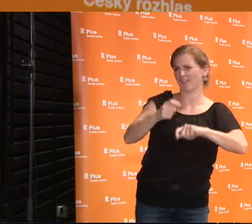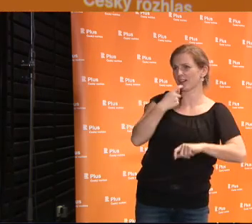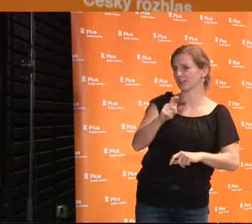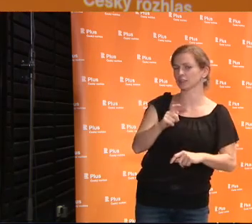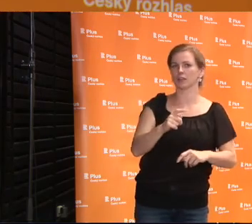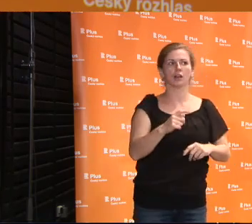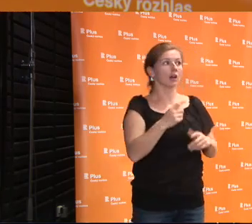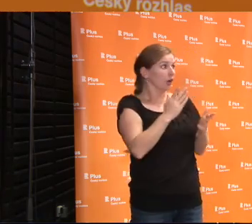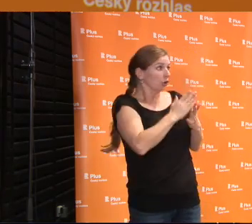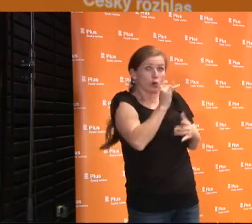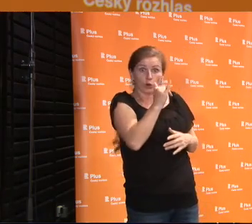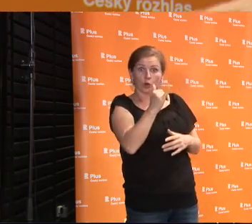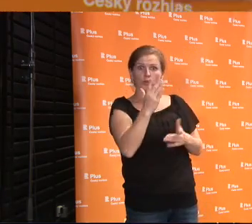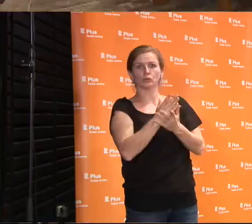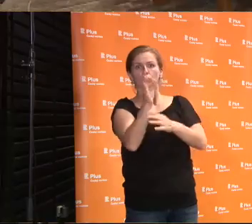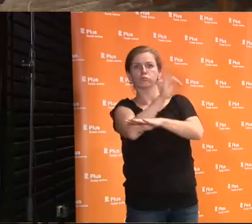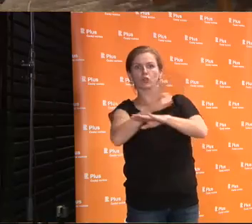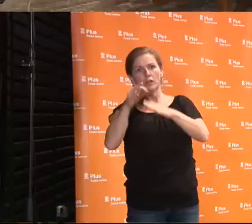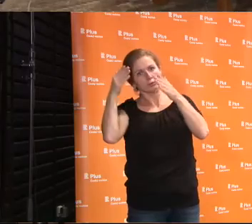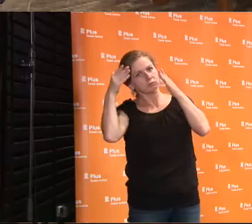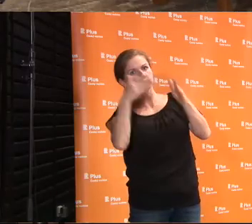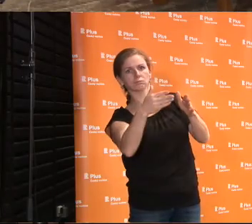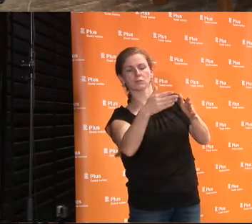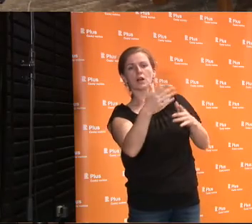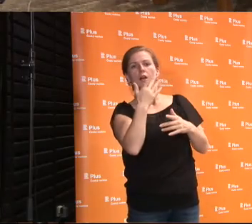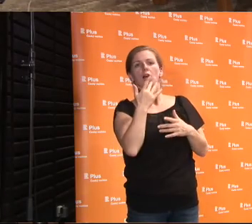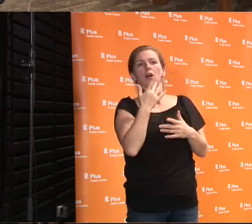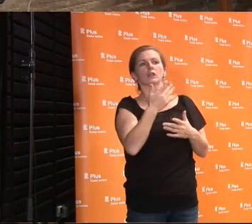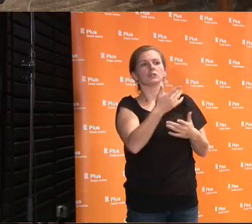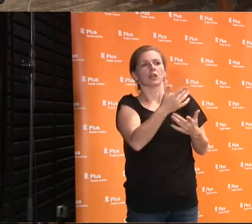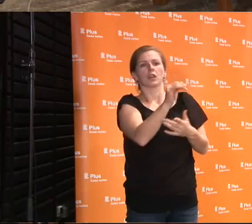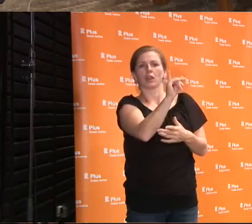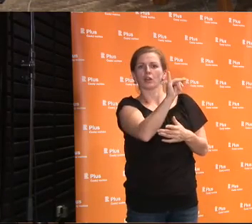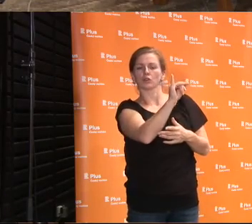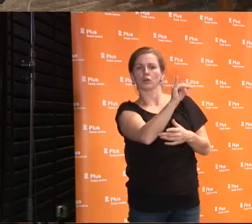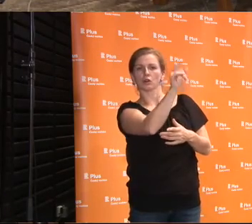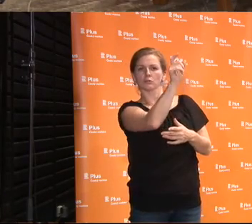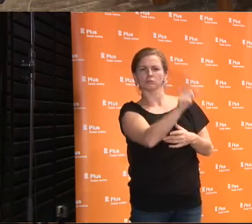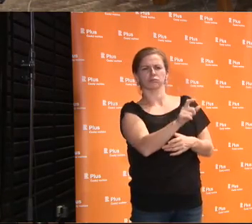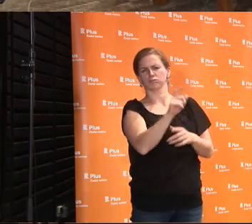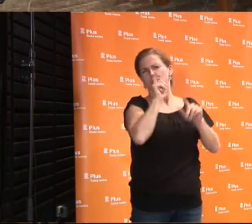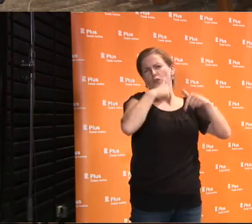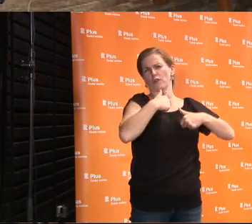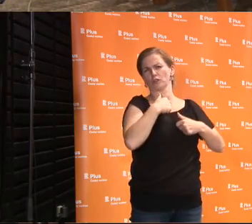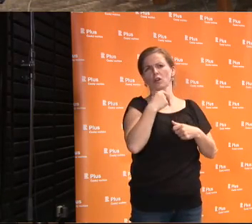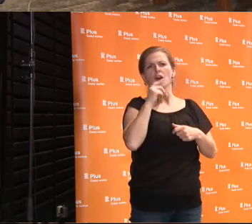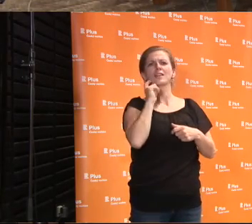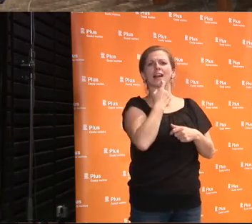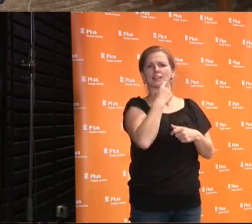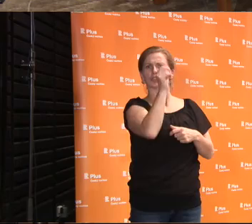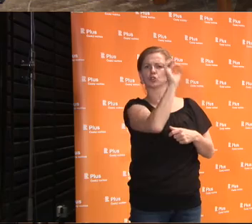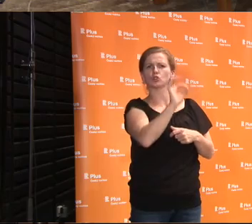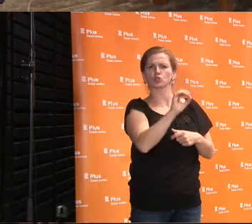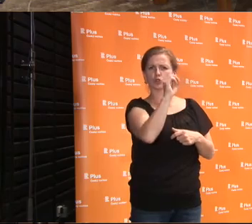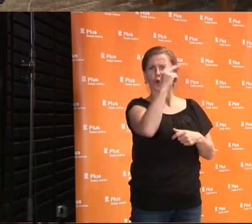existují, dokonce už existují projekty, které se k tomu vlastně obrací. Jo? To, že někdo ambasadoruje jako profesor Jan Sokol, to, že seniori píší Wikipedii,